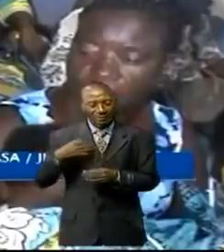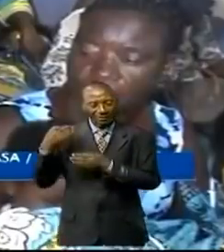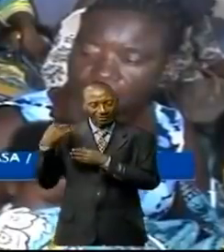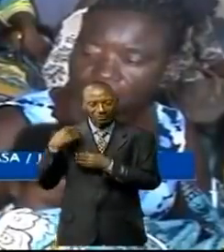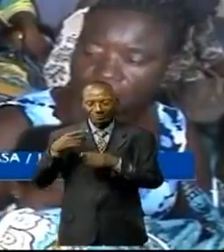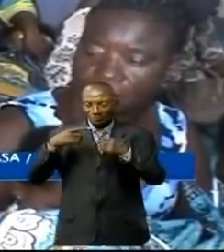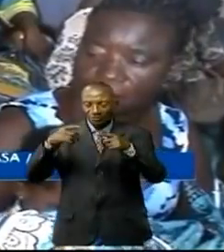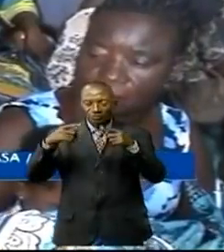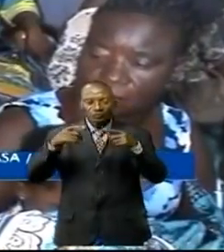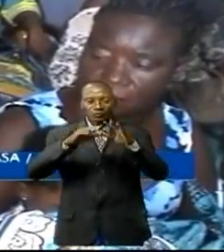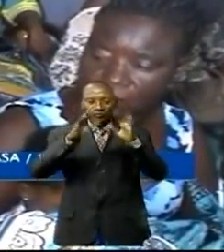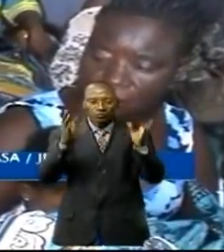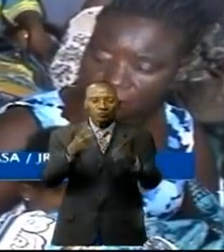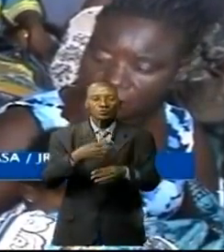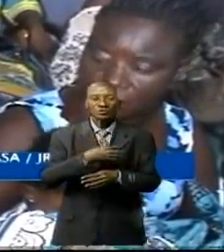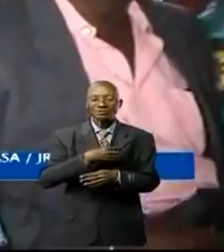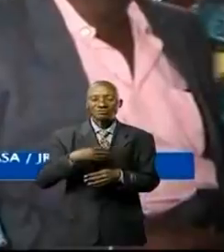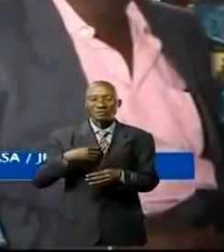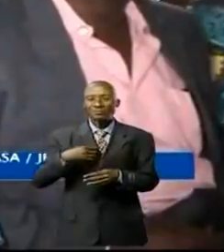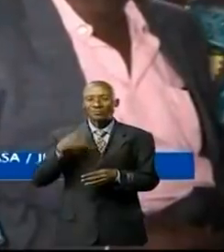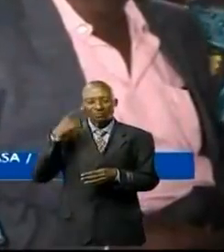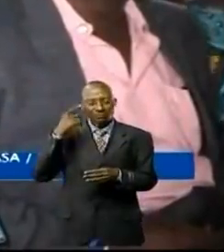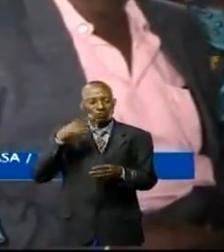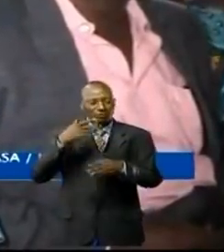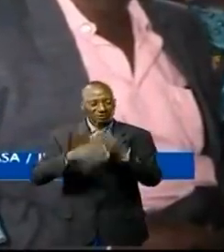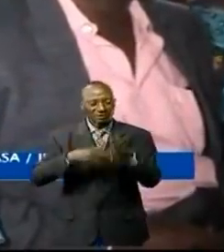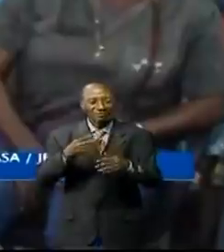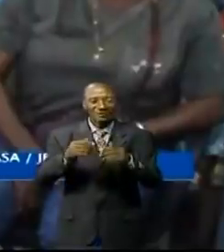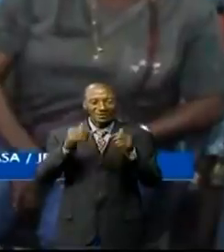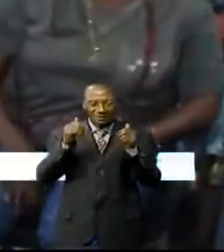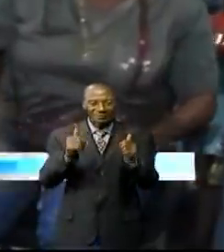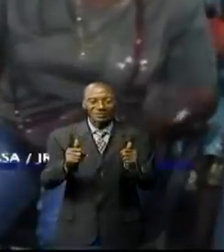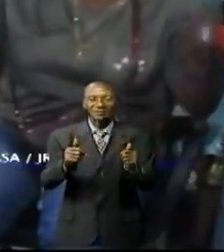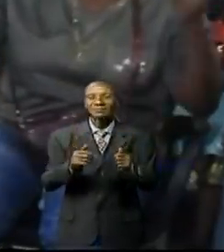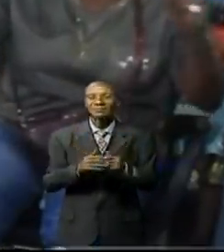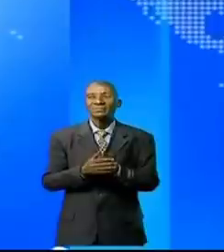mentalité et surtout au travail afin de dompter la nature.